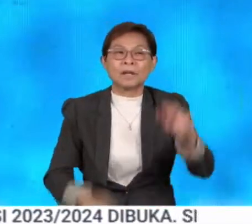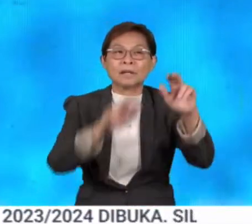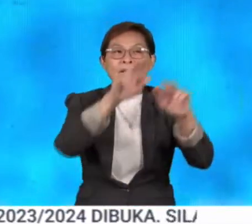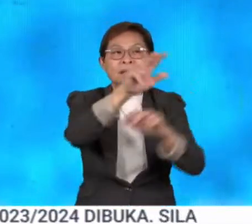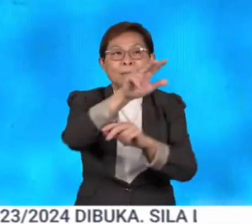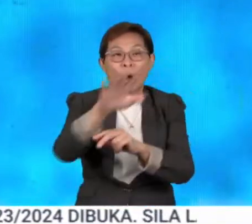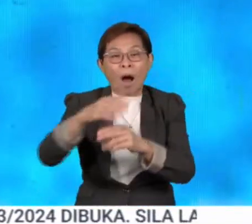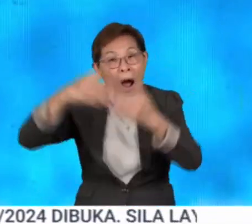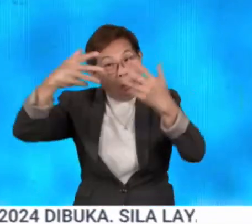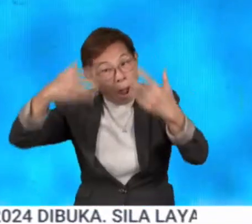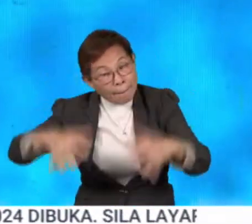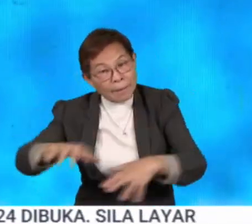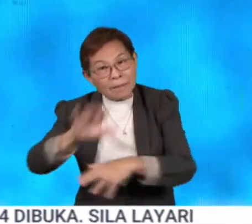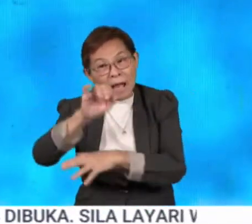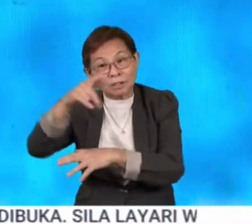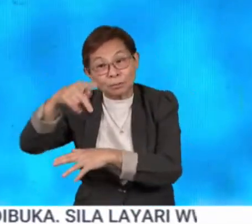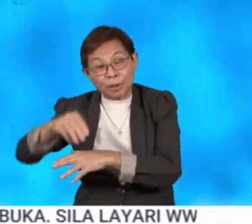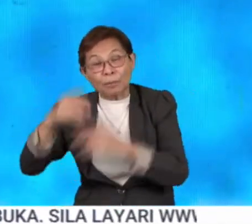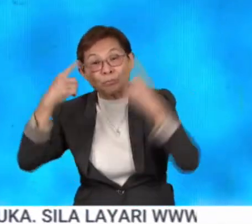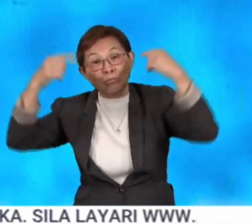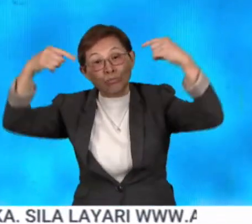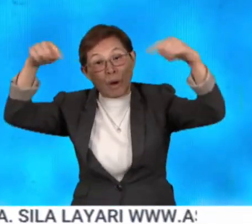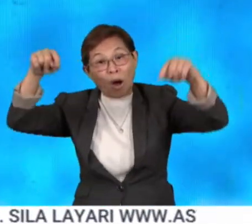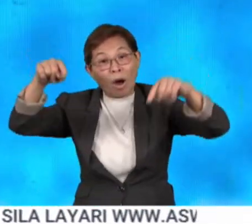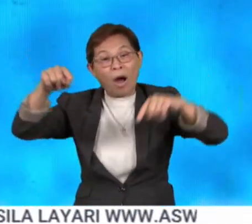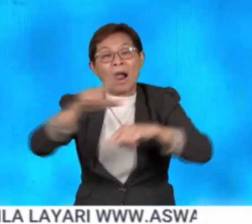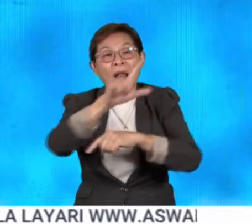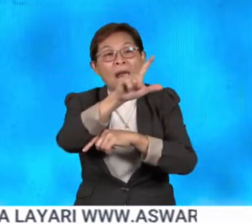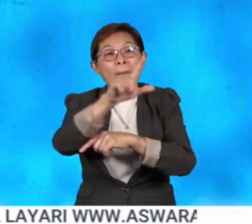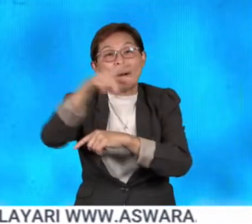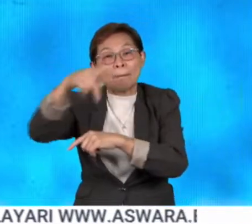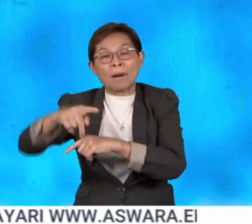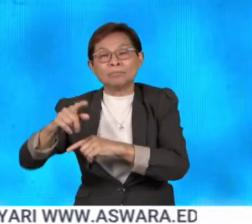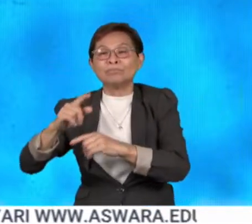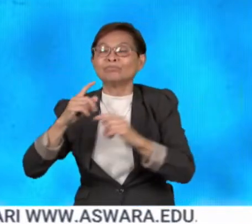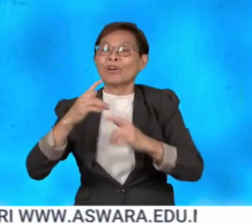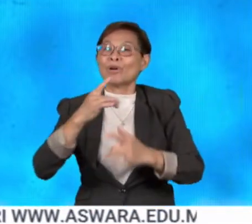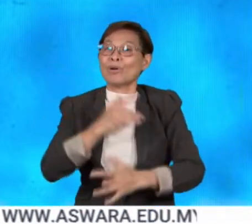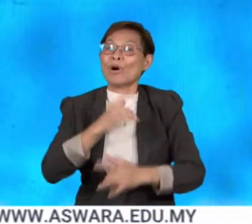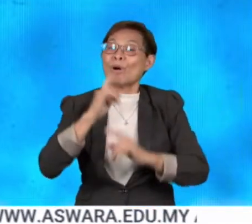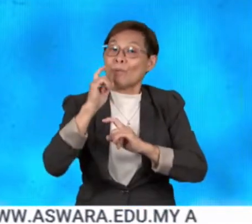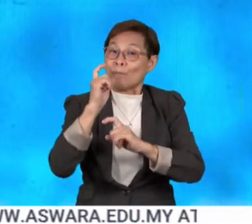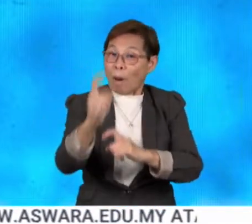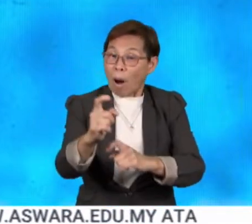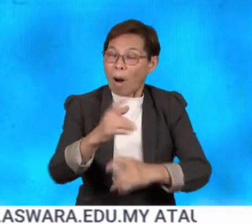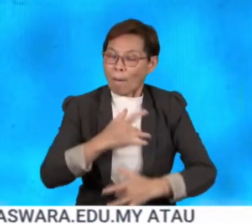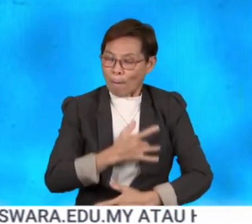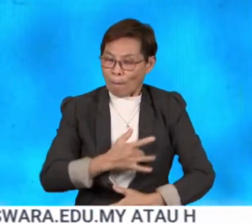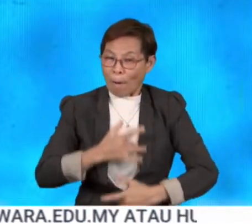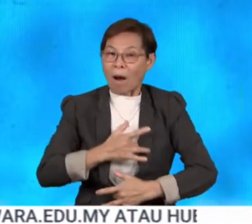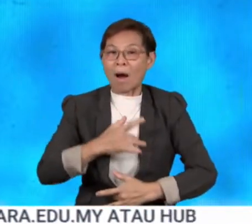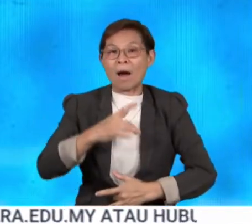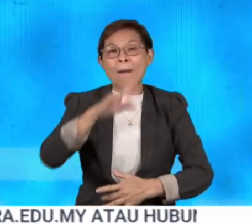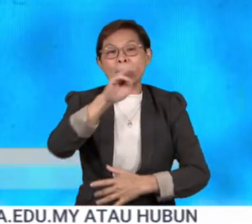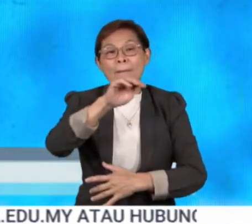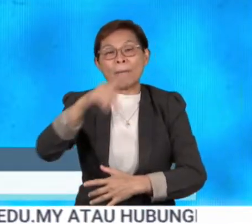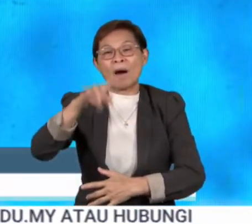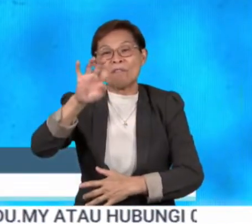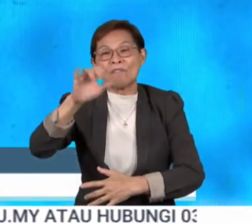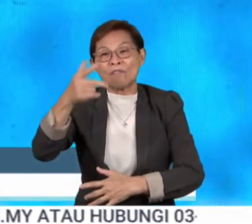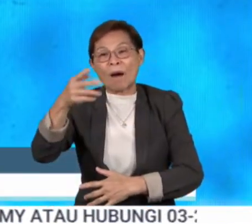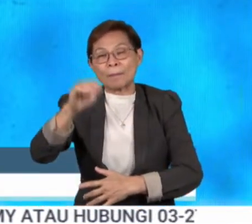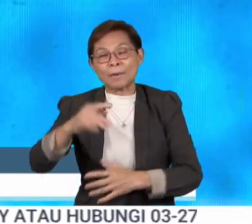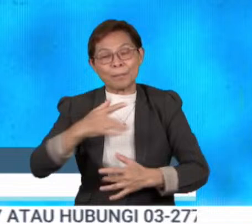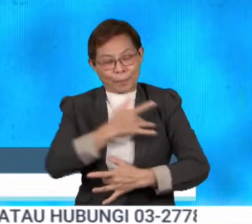34 lepasan SPM yang cemerlang di kawasan Parlimen Lembah Pantai diberi penghargaan. Ahli Parlimen Lembah Pantai, Fahmi Fazil berkata,